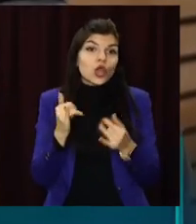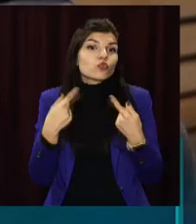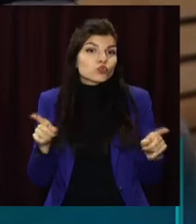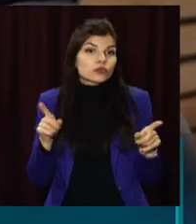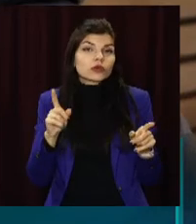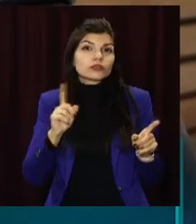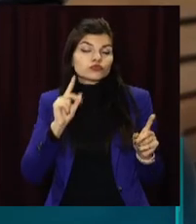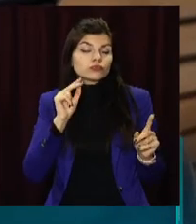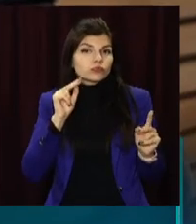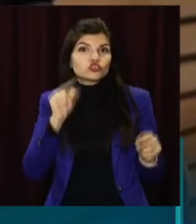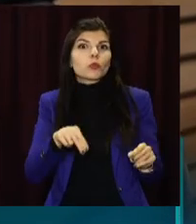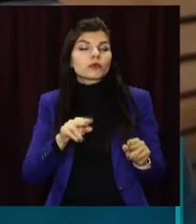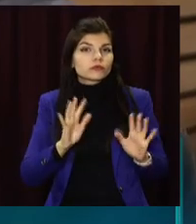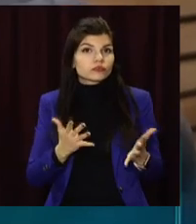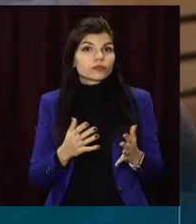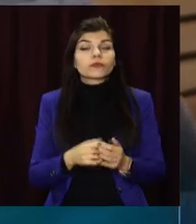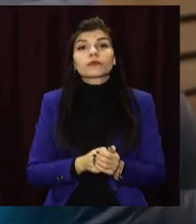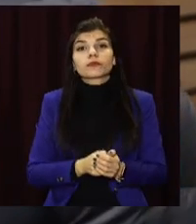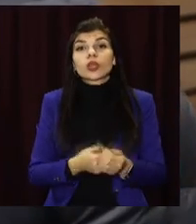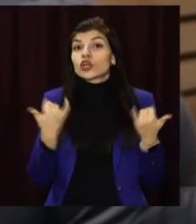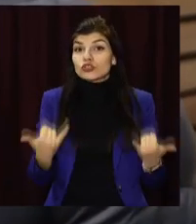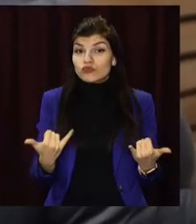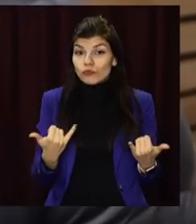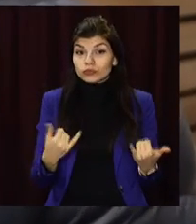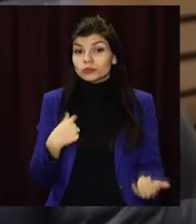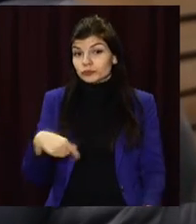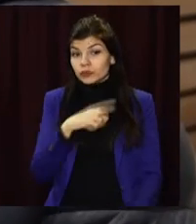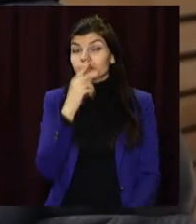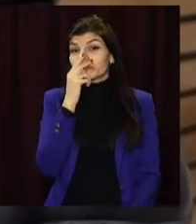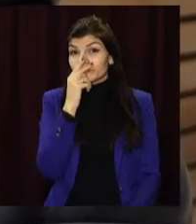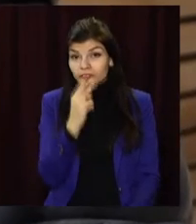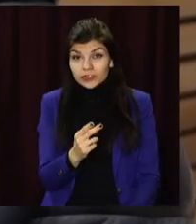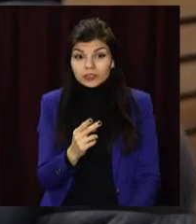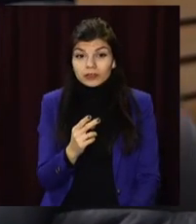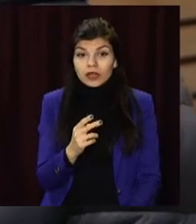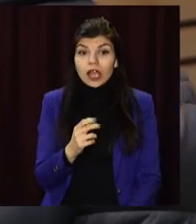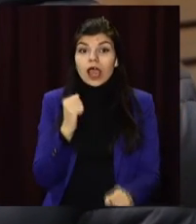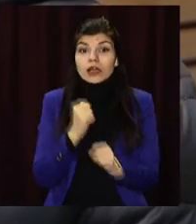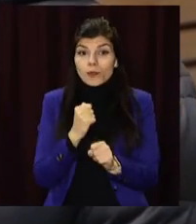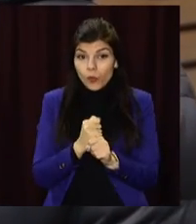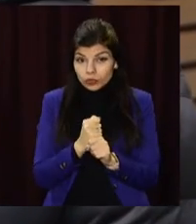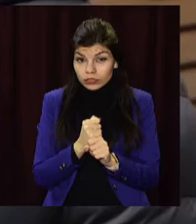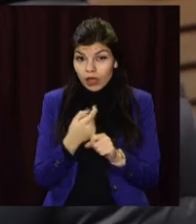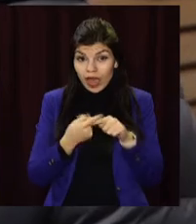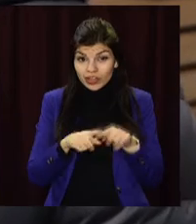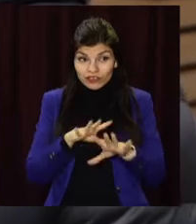і інших чрезвичайних ситуацій. Сьогодні ми бачили, що